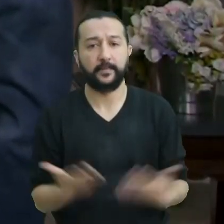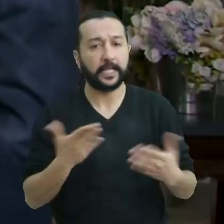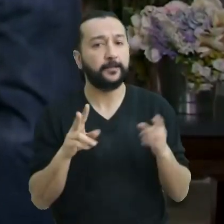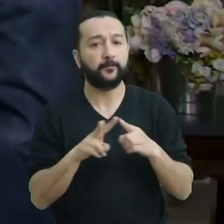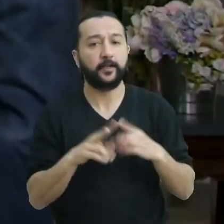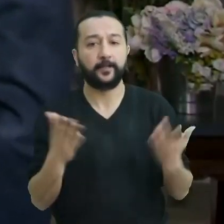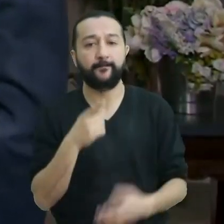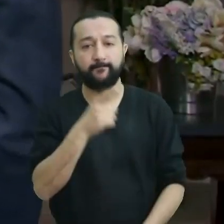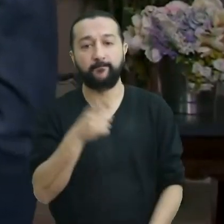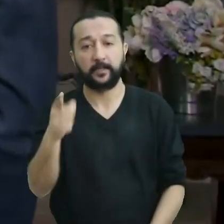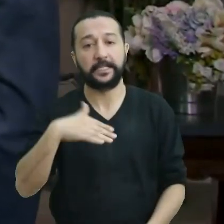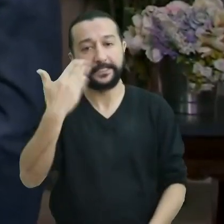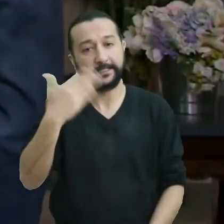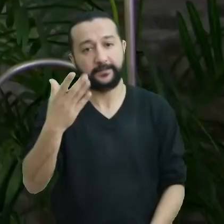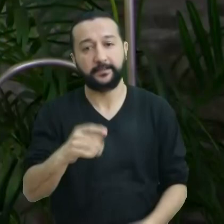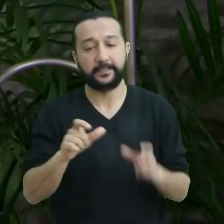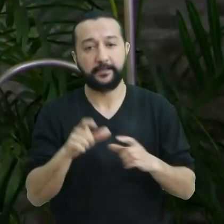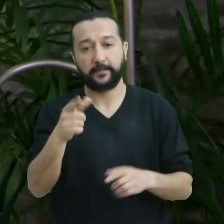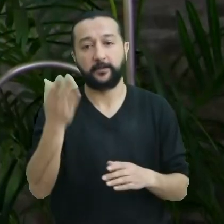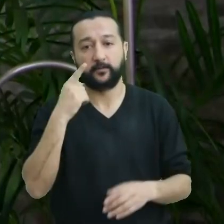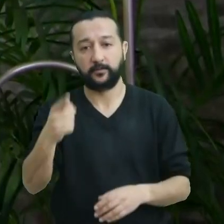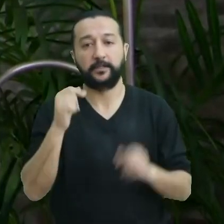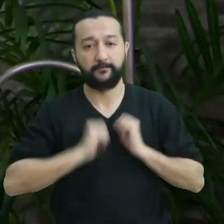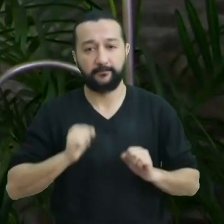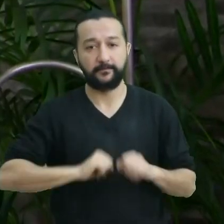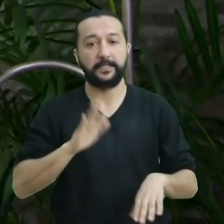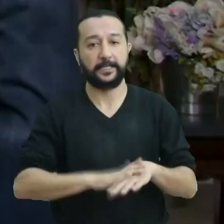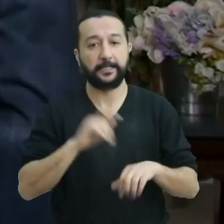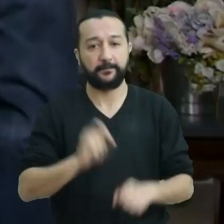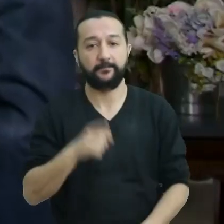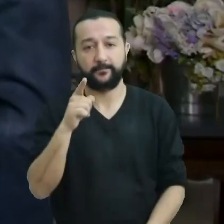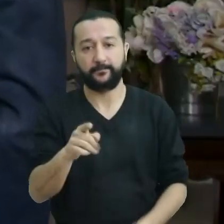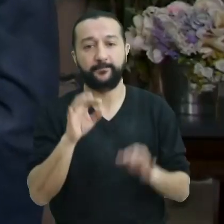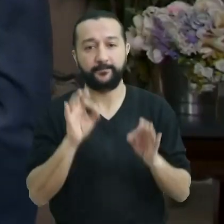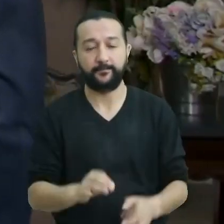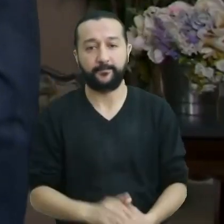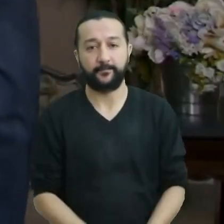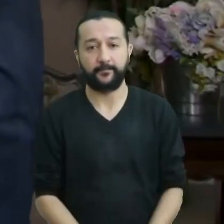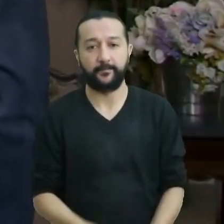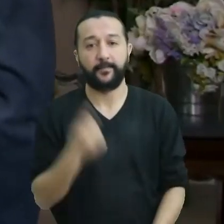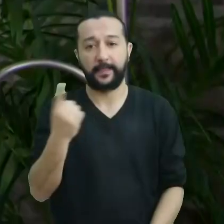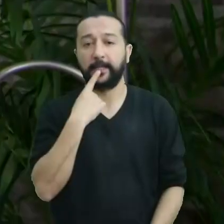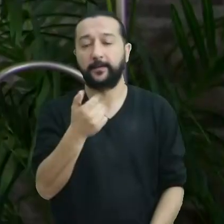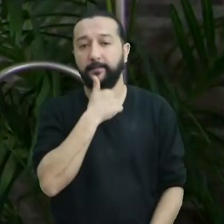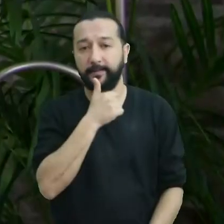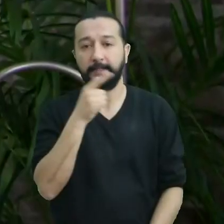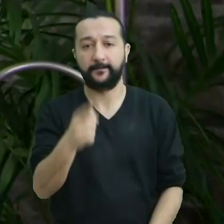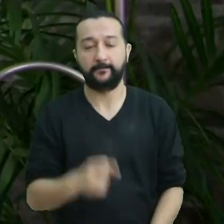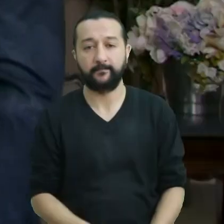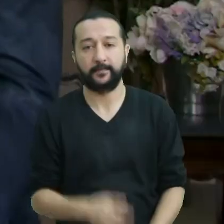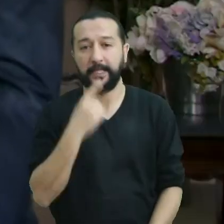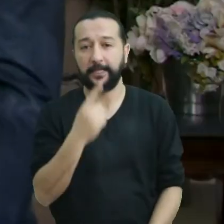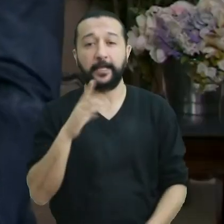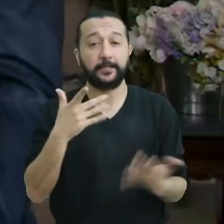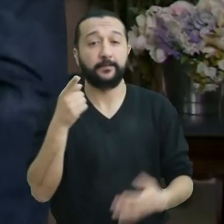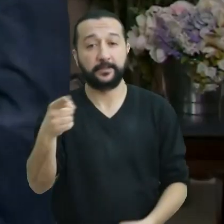Neydi Nurhan? Oraları geç istersen Serp. Az önce provasını yaptın ya. Ha. Baba.